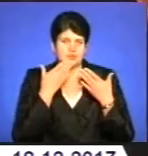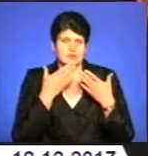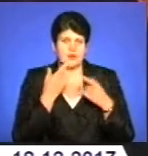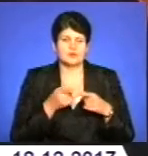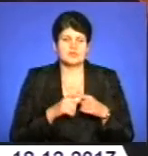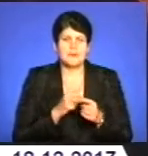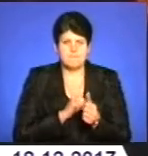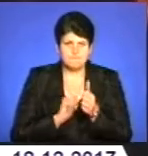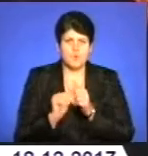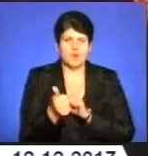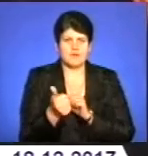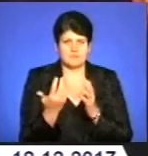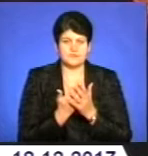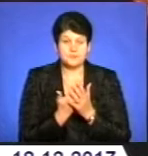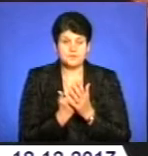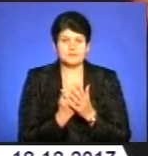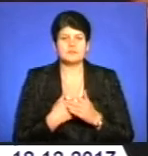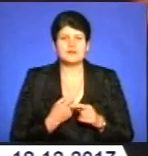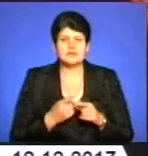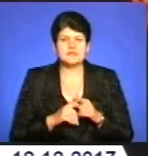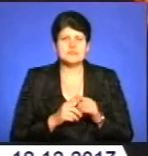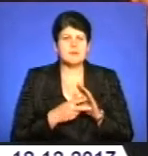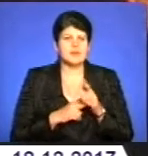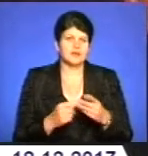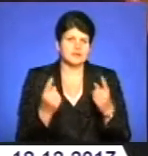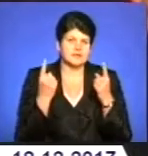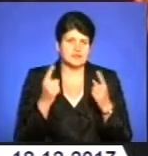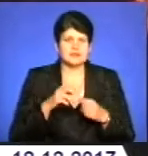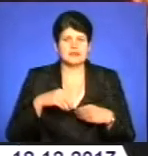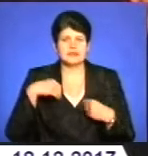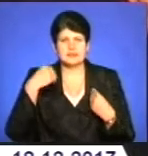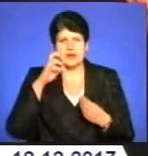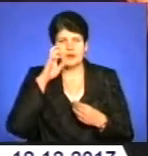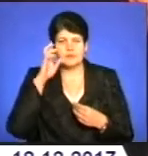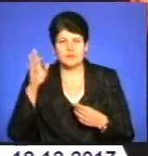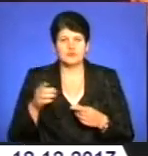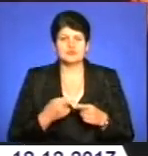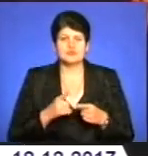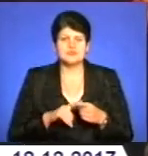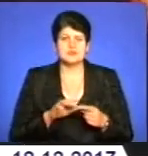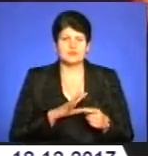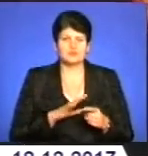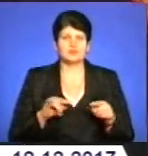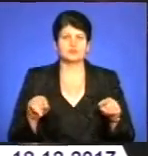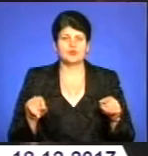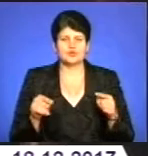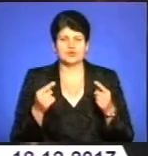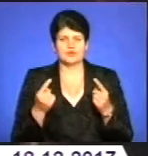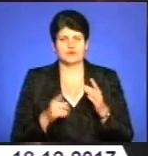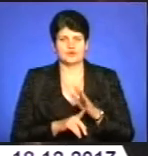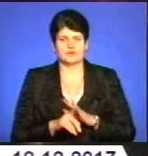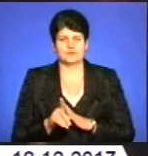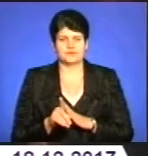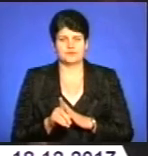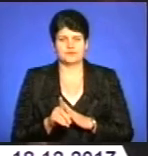прорив, кінопрорив, то це плани грандіозні. Дай Боже, щоб це було започатковано і продовжено. Потрібно